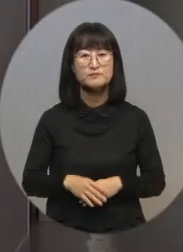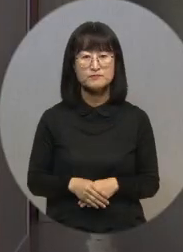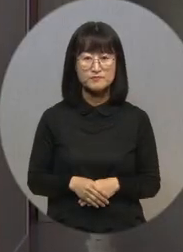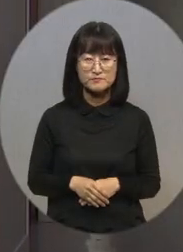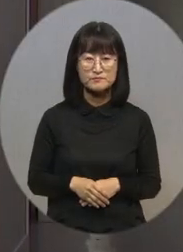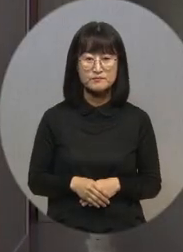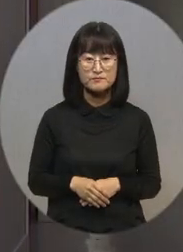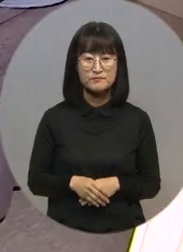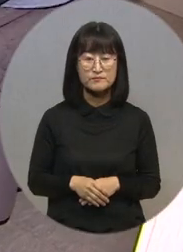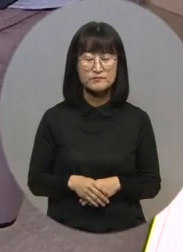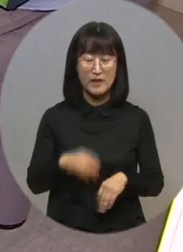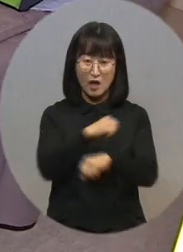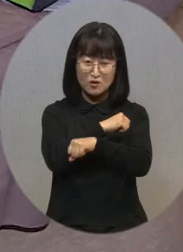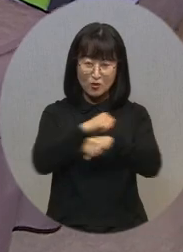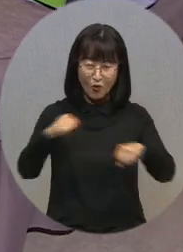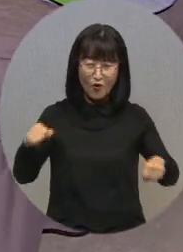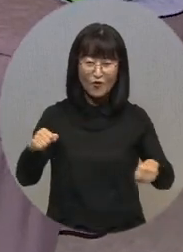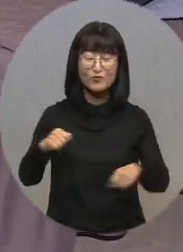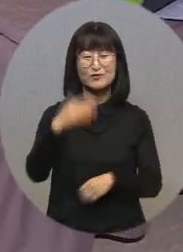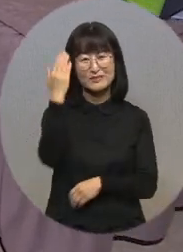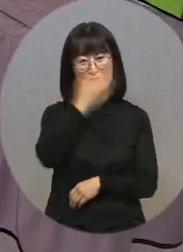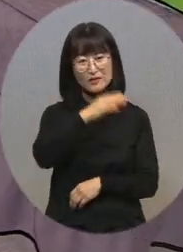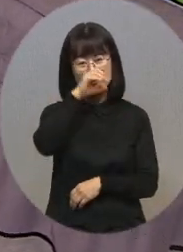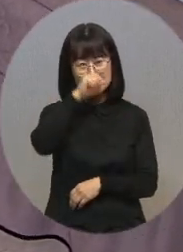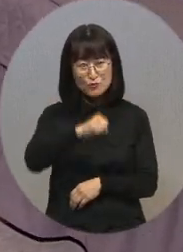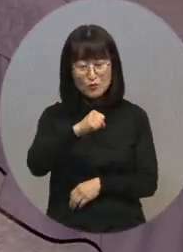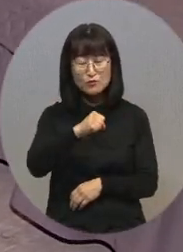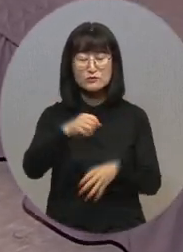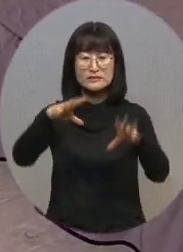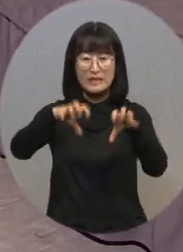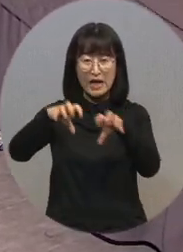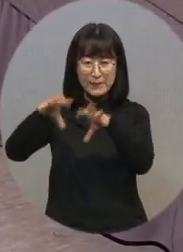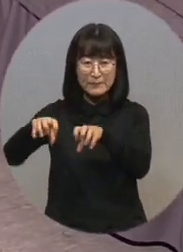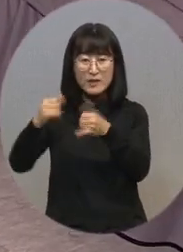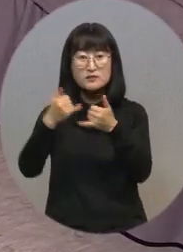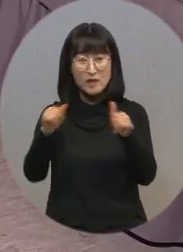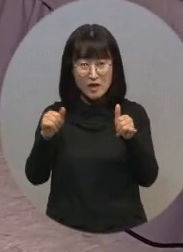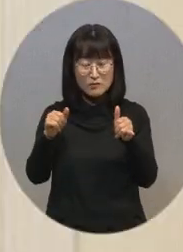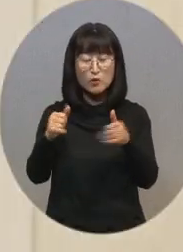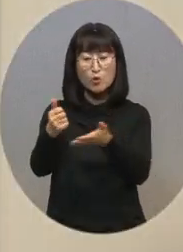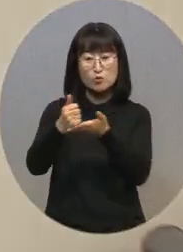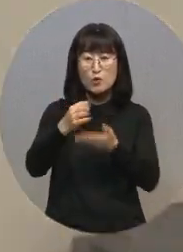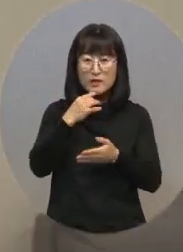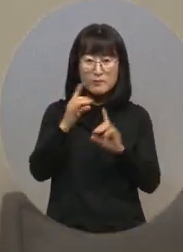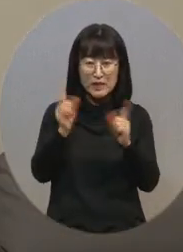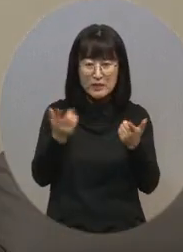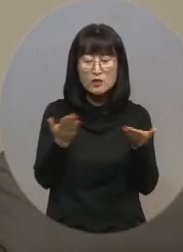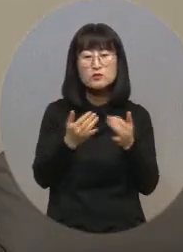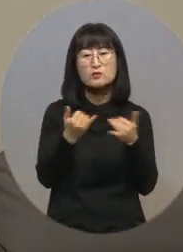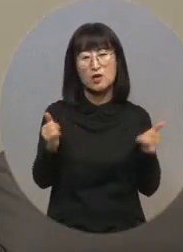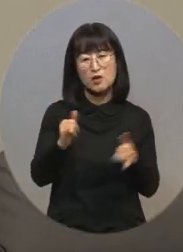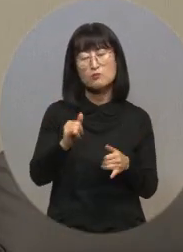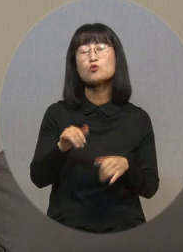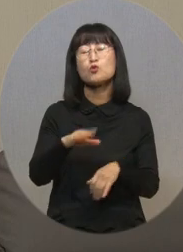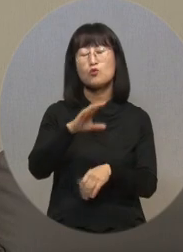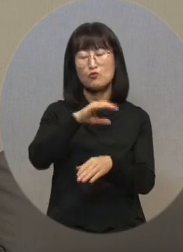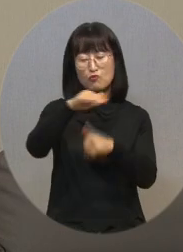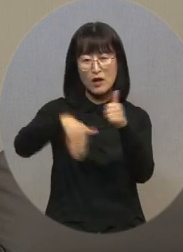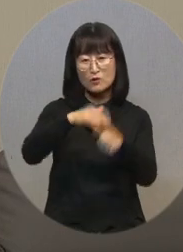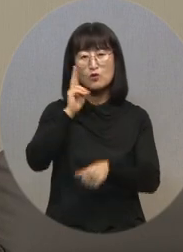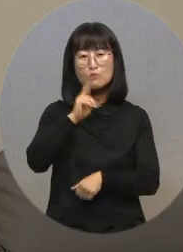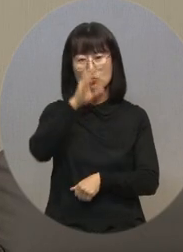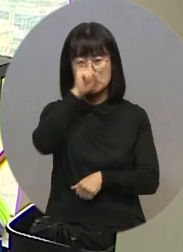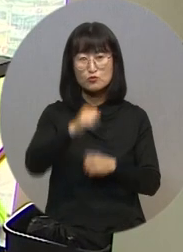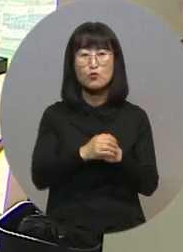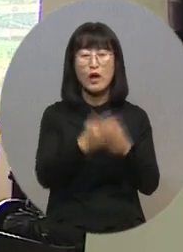쾌적하고 넓은 안마원은 손님뿐만 아니라 시각장애 안마사 직원들에게도 최적의 환경입니다. 직원들을